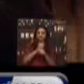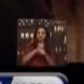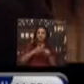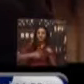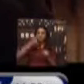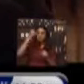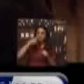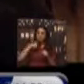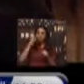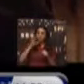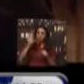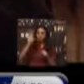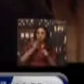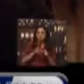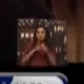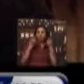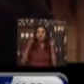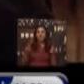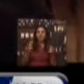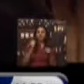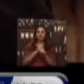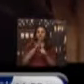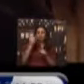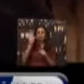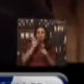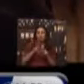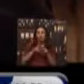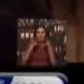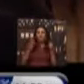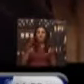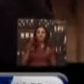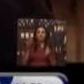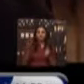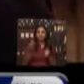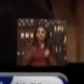قال لي انا هعمل منك حاجه تانية خالص،